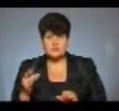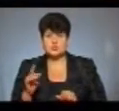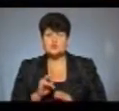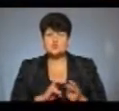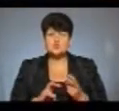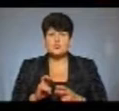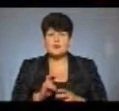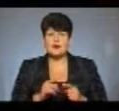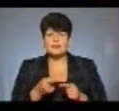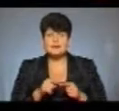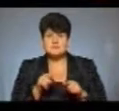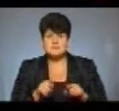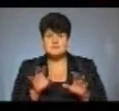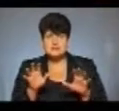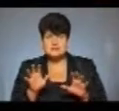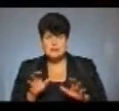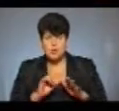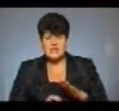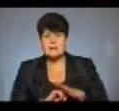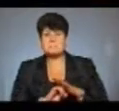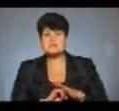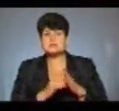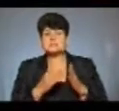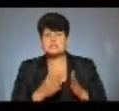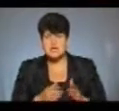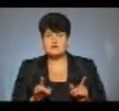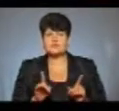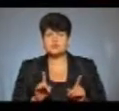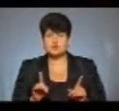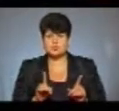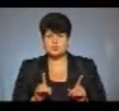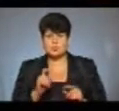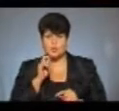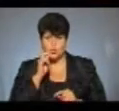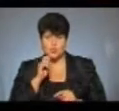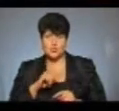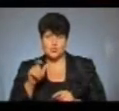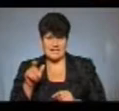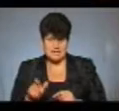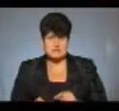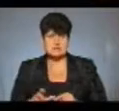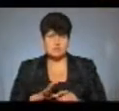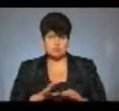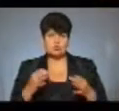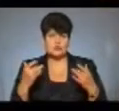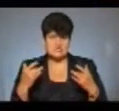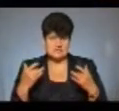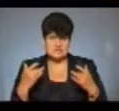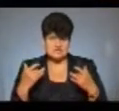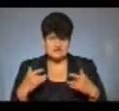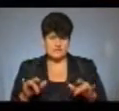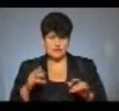шукали оці законні підстави для того, щоб українці було звільнено